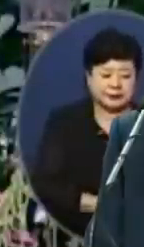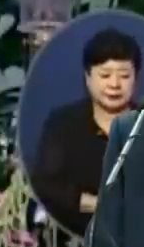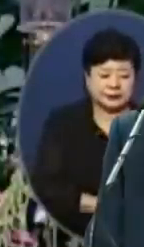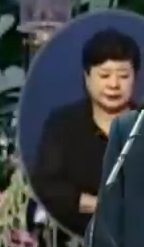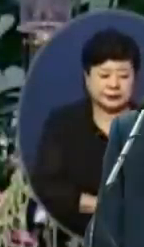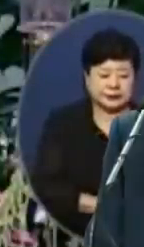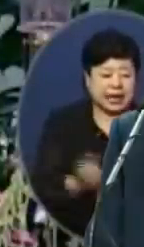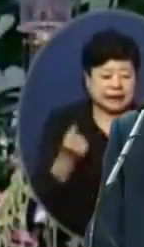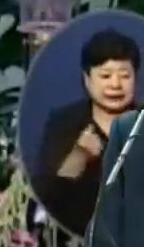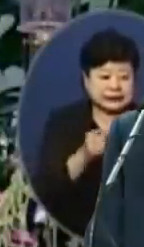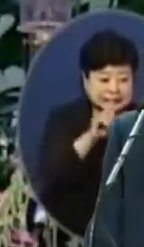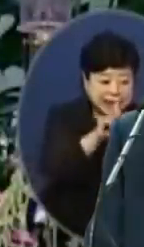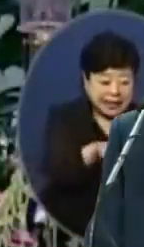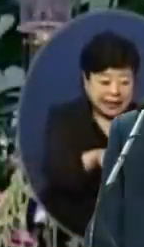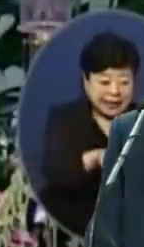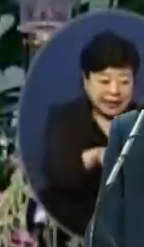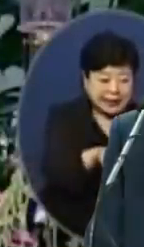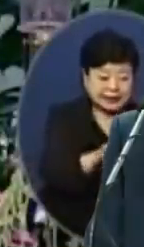받으면